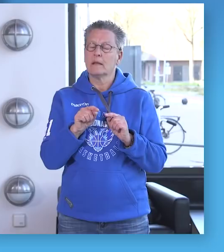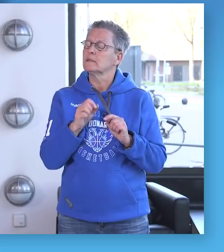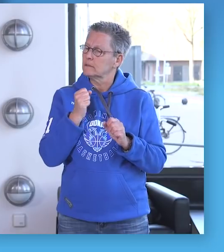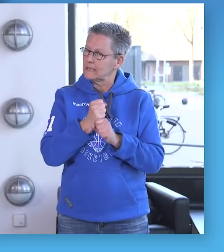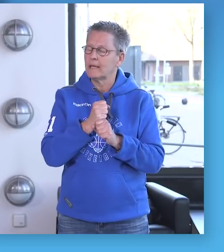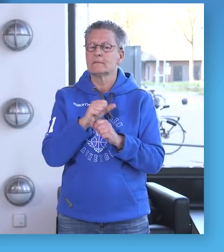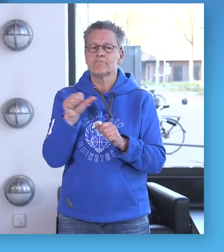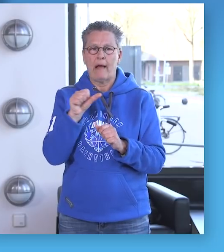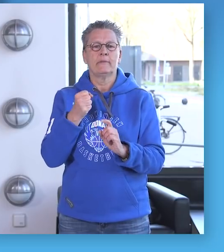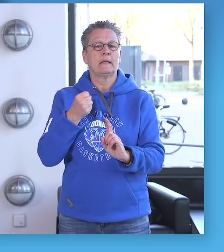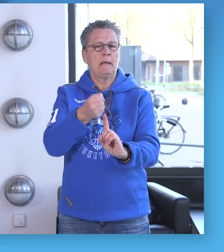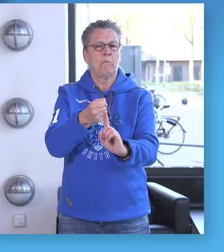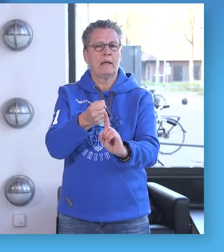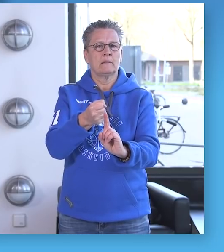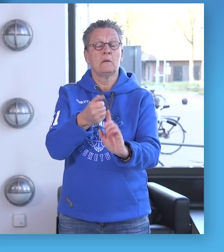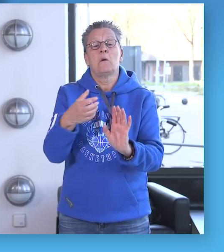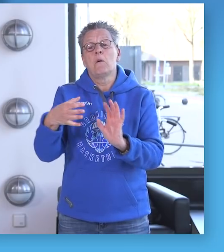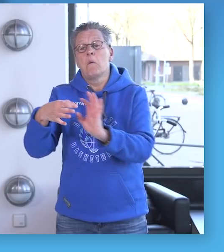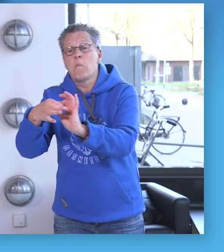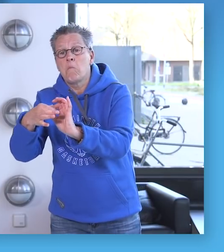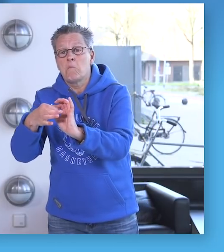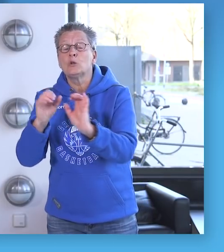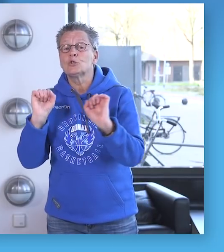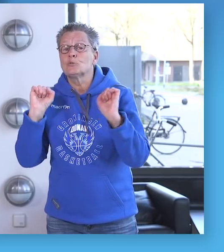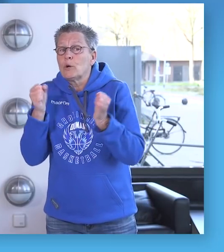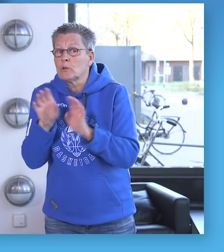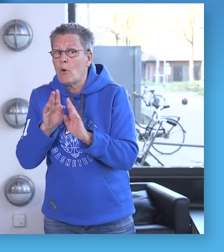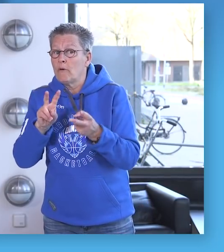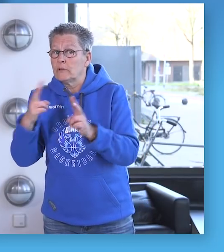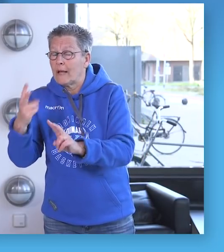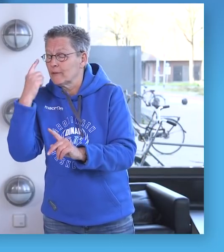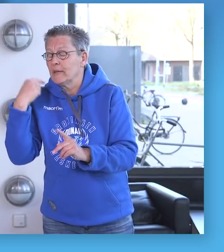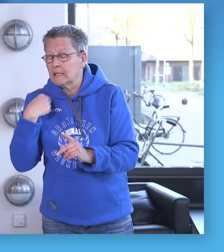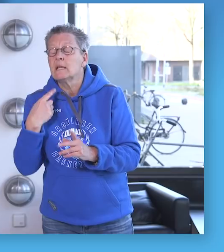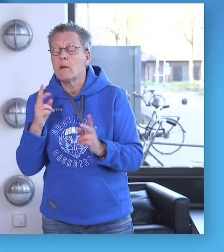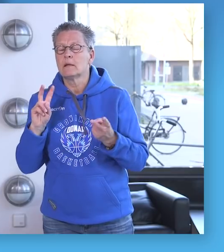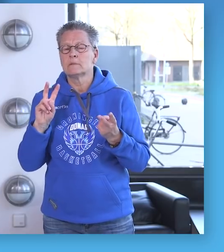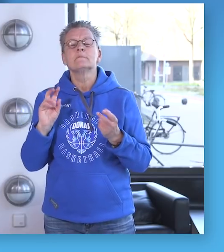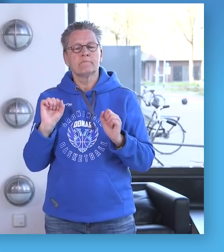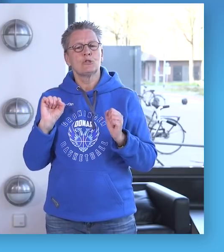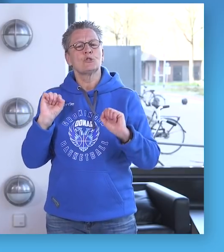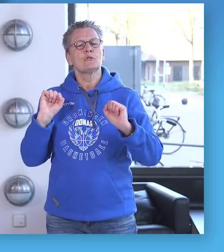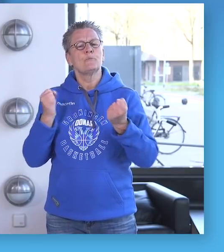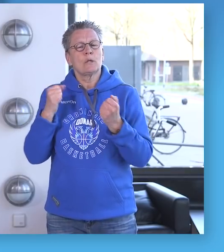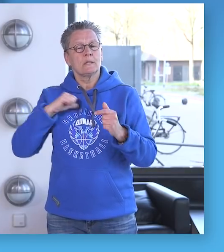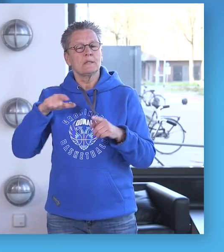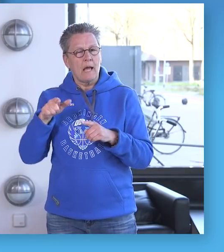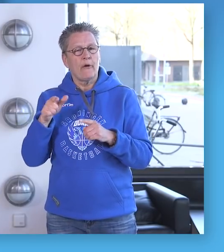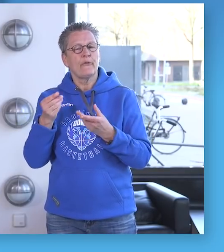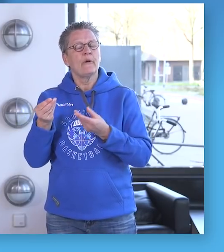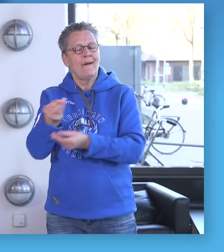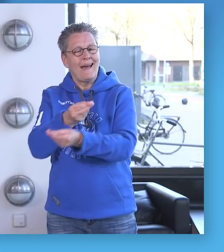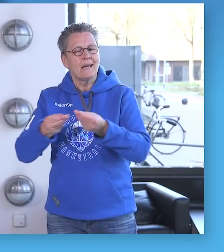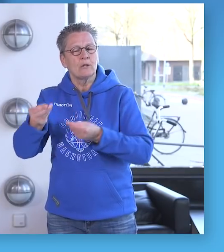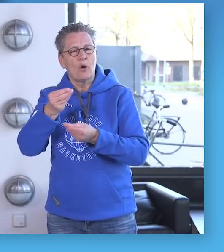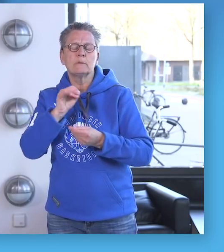krijgen. Ik weet niet of dat precies voor de sport ook verandert. Maar tegelijkertijd voor de sport zal zeker ook de economische, maar daar kan Jannes veel meer over